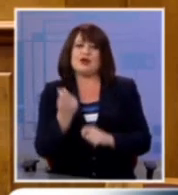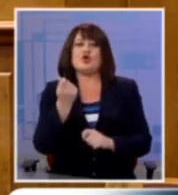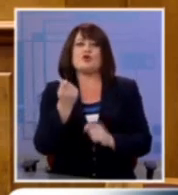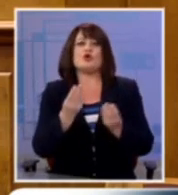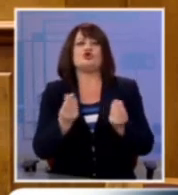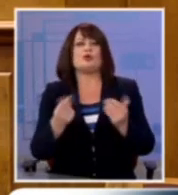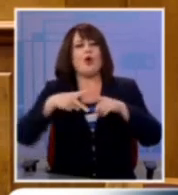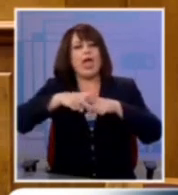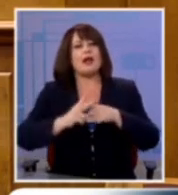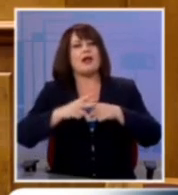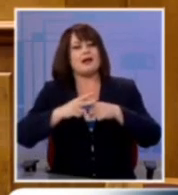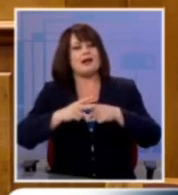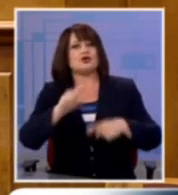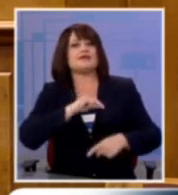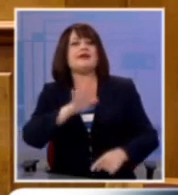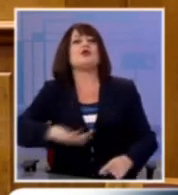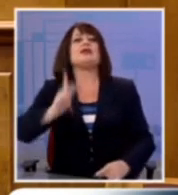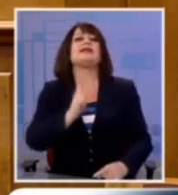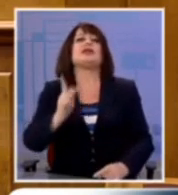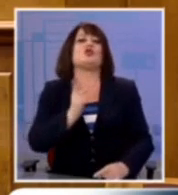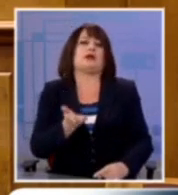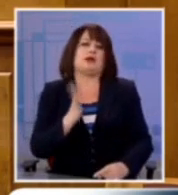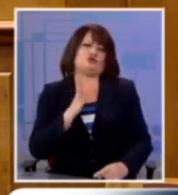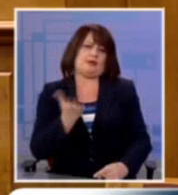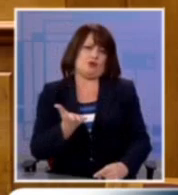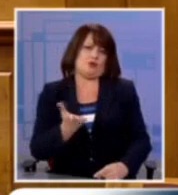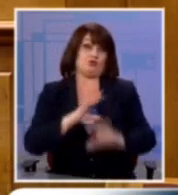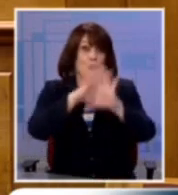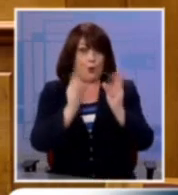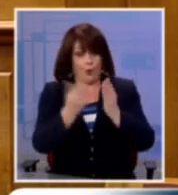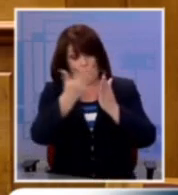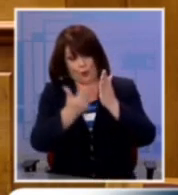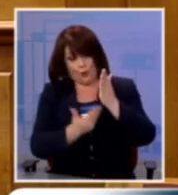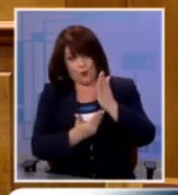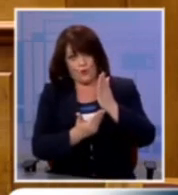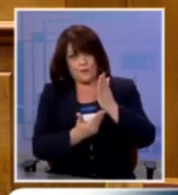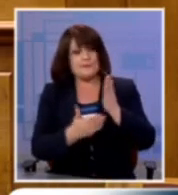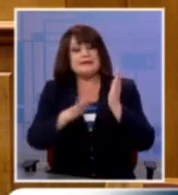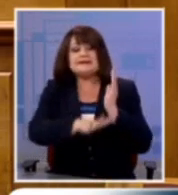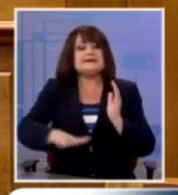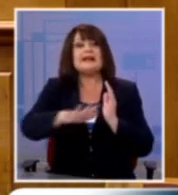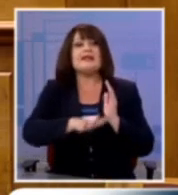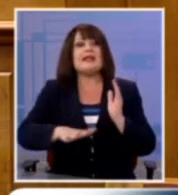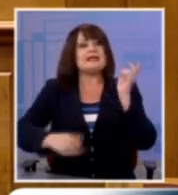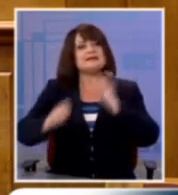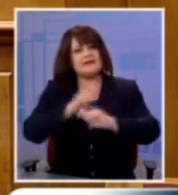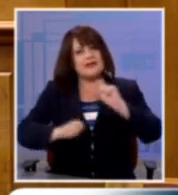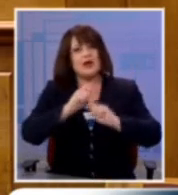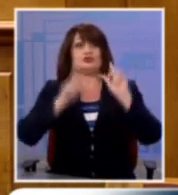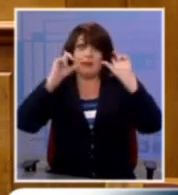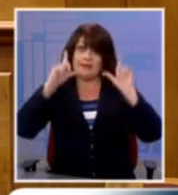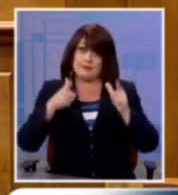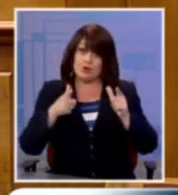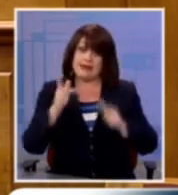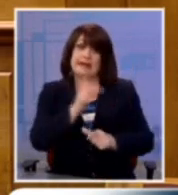εργαλείο προς το συμφέρον της κοινωνίας. Και όλα τα παραπάνω να γίνονται σε συνθήκες ανασυγκρότησης δημοκρατίας